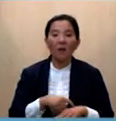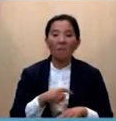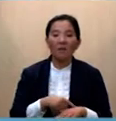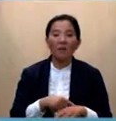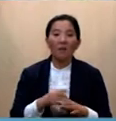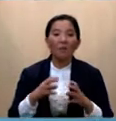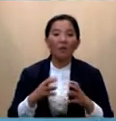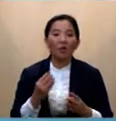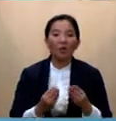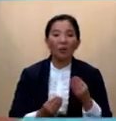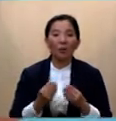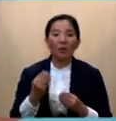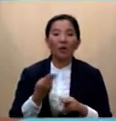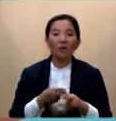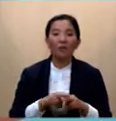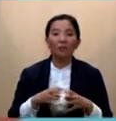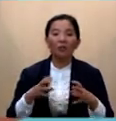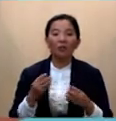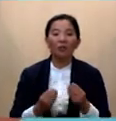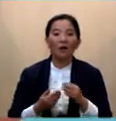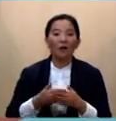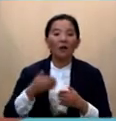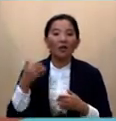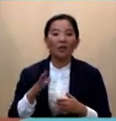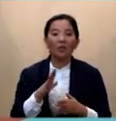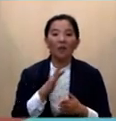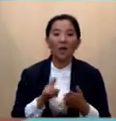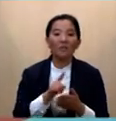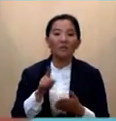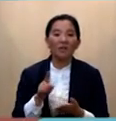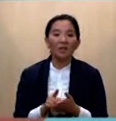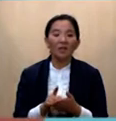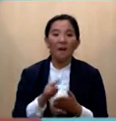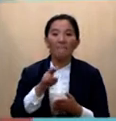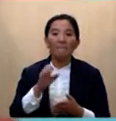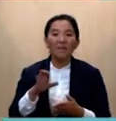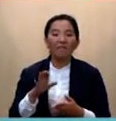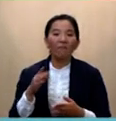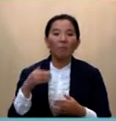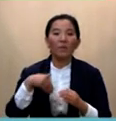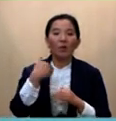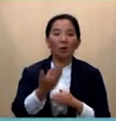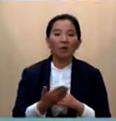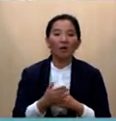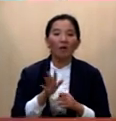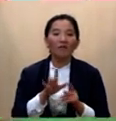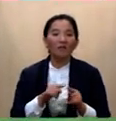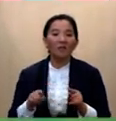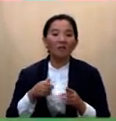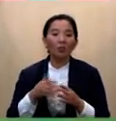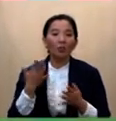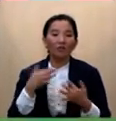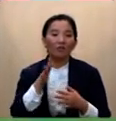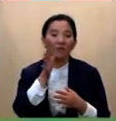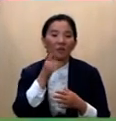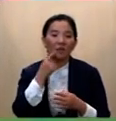игру, введения мяча в игру, раньше был обязательно пас вперед. Но с некоторого времени назад